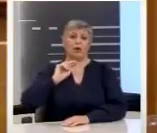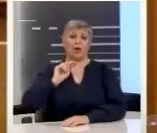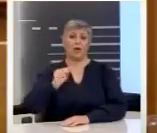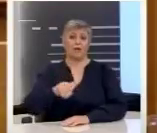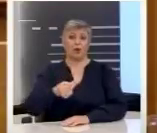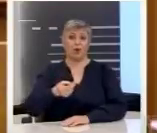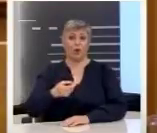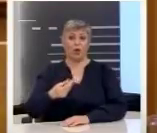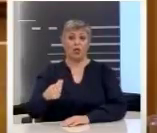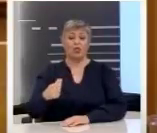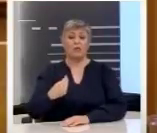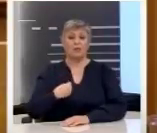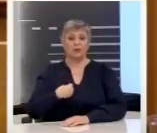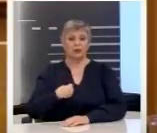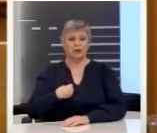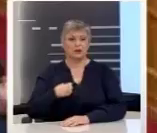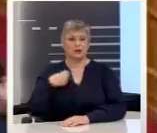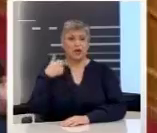καταθέτω τη μήνυση.